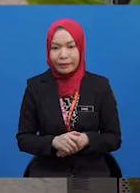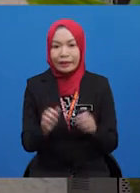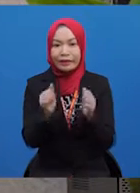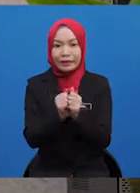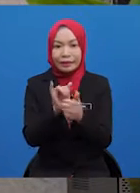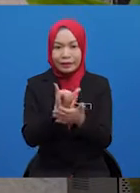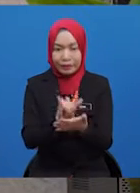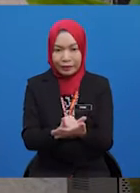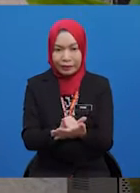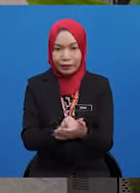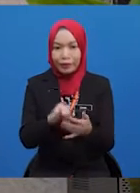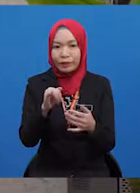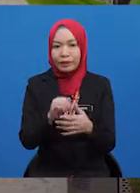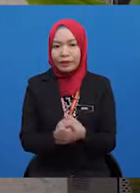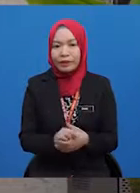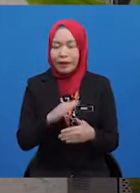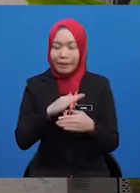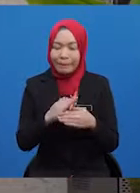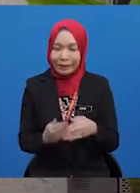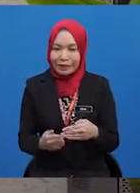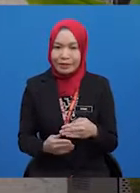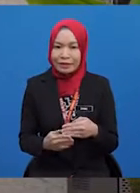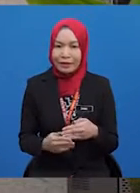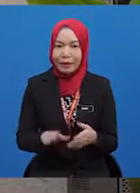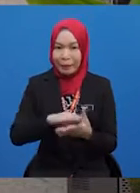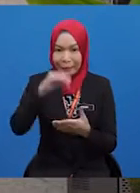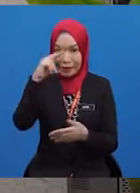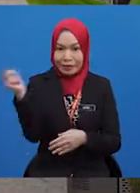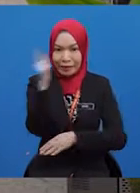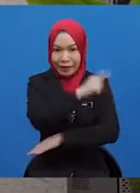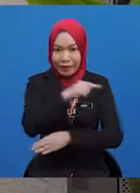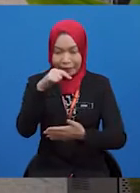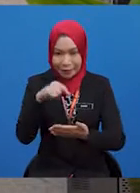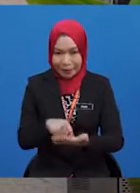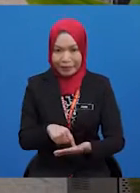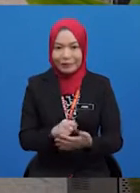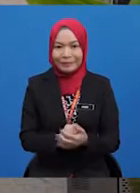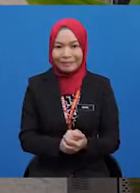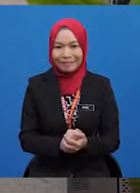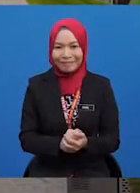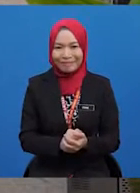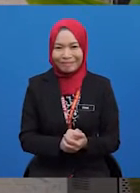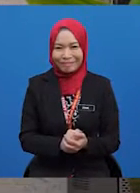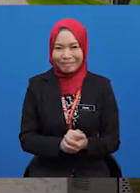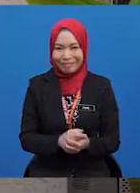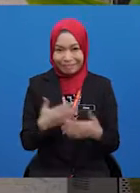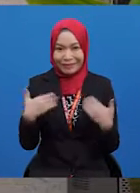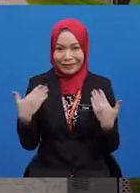Dengan itu, berakhirlah sudah sesi pembelajaran kita pada hari ini. Menarik kan,